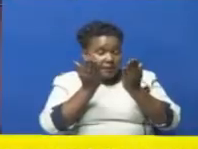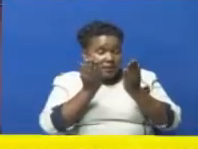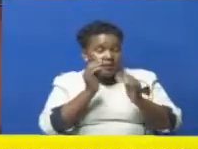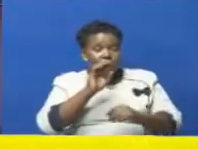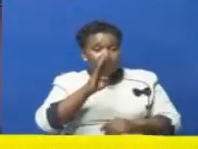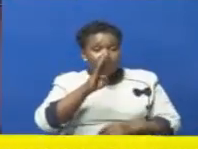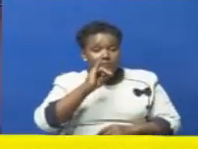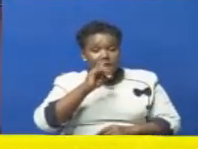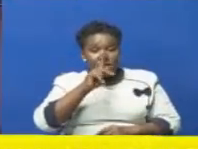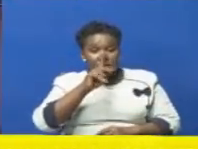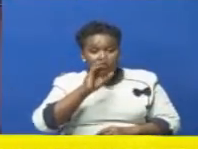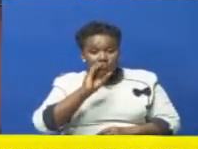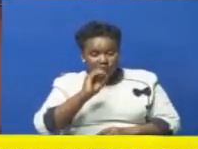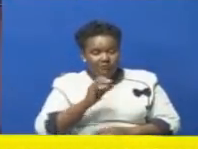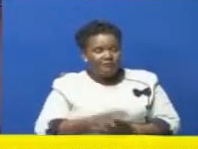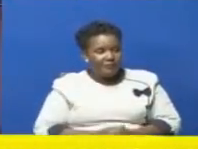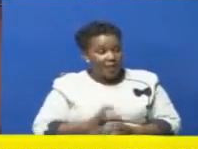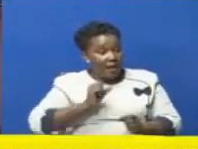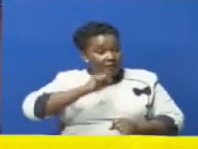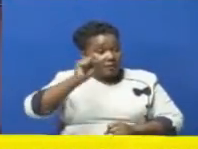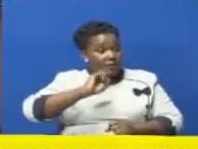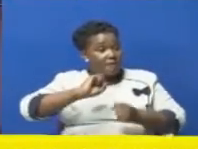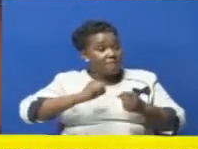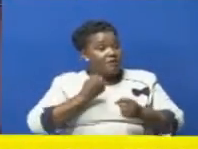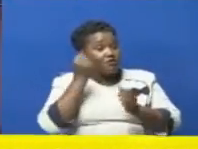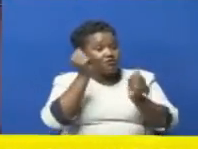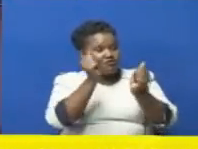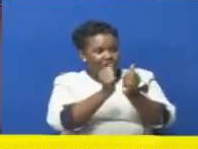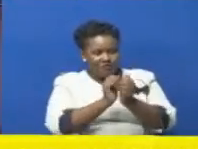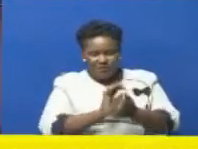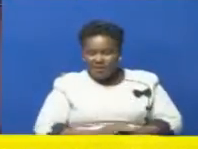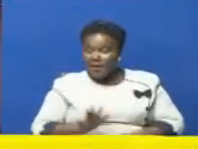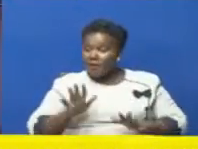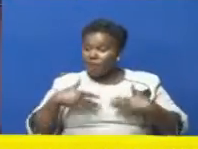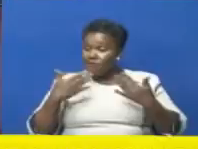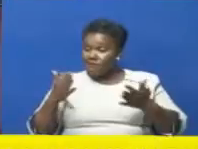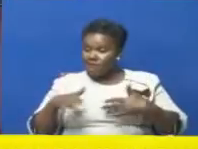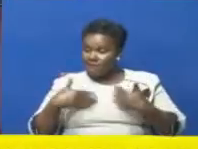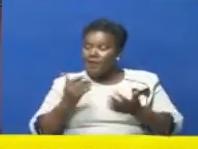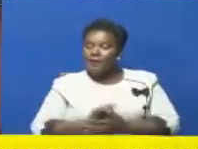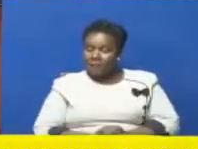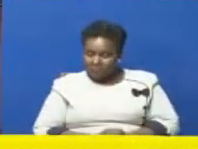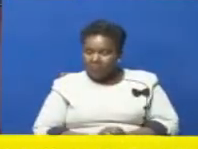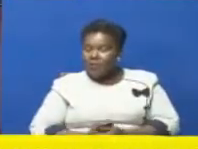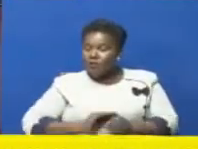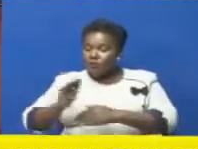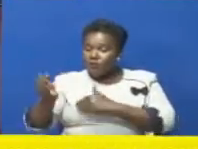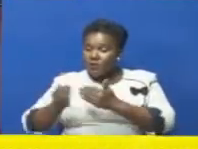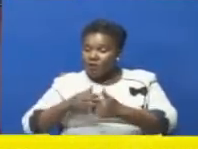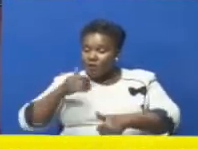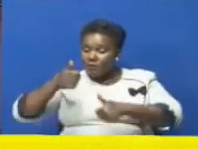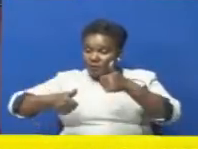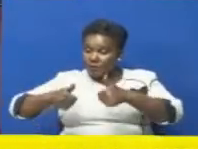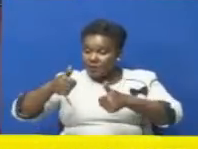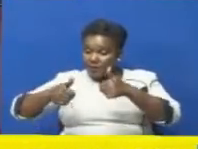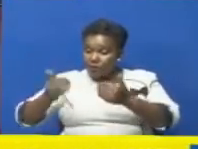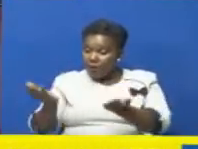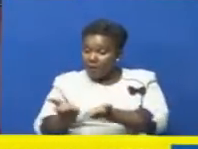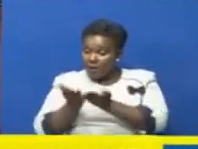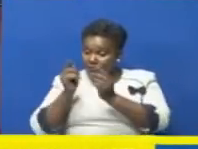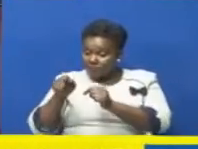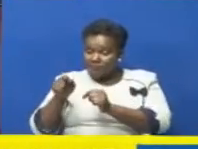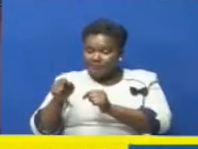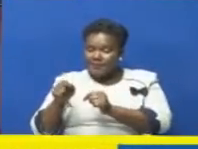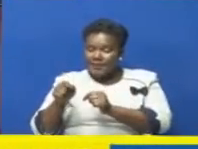kwa bahati nasibu hiyo ni faraja kwake na Watanzania wengine, kwani inawapa fursa ya kukuza uchumi wao. Mshindi huyo anatarajia